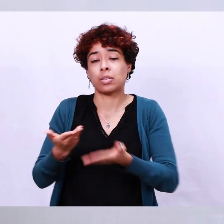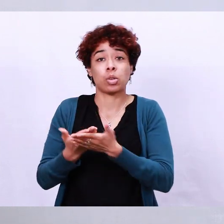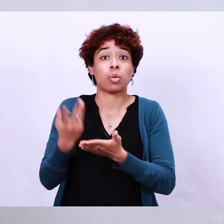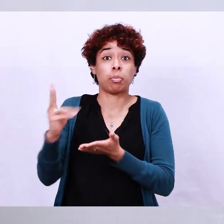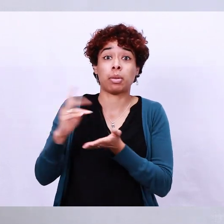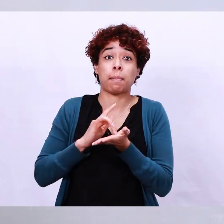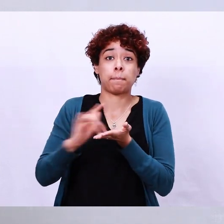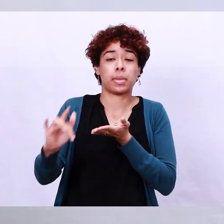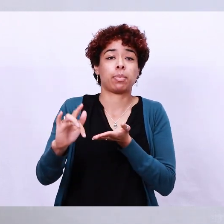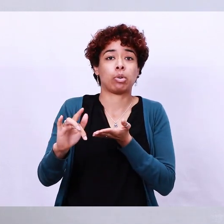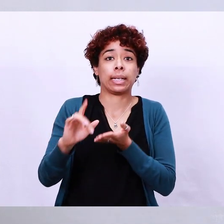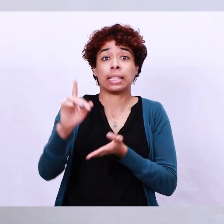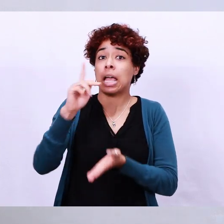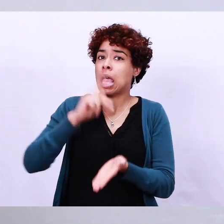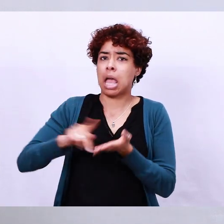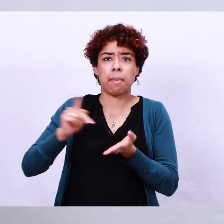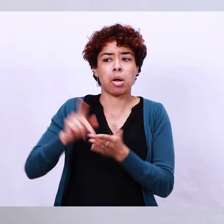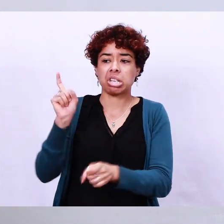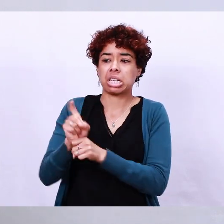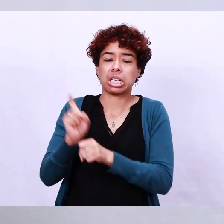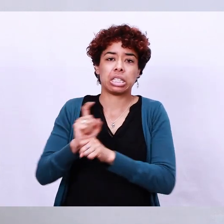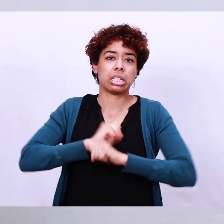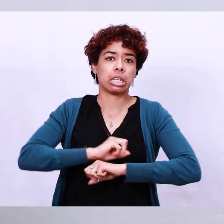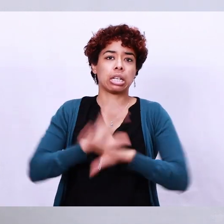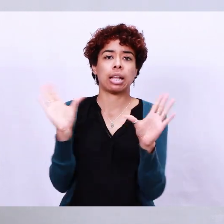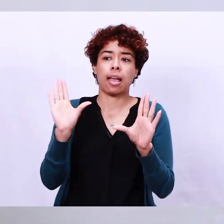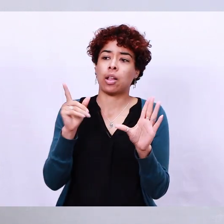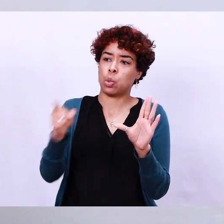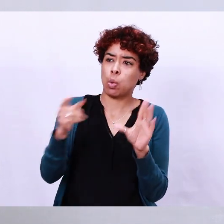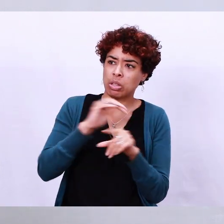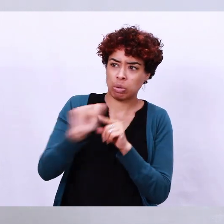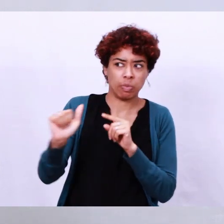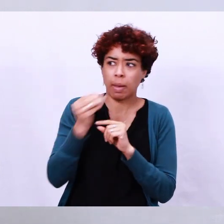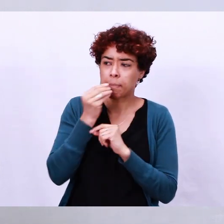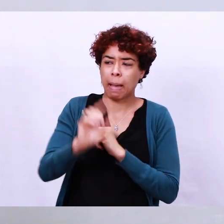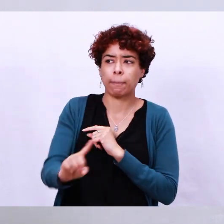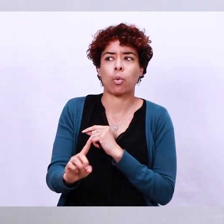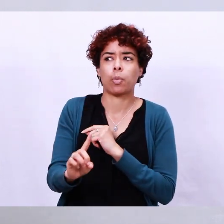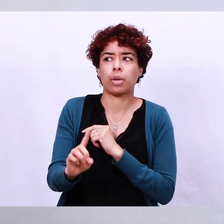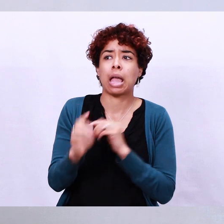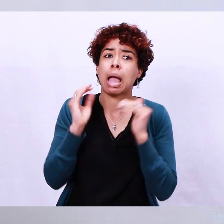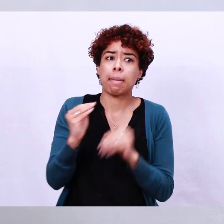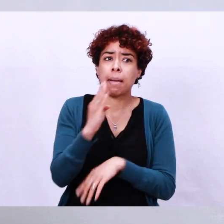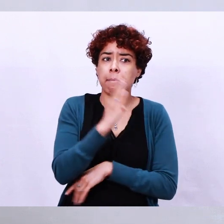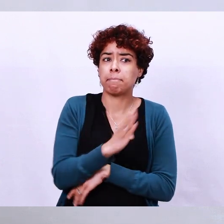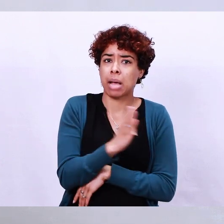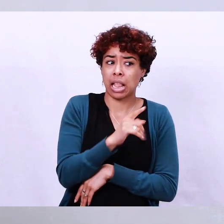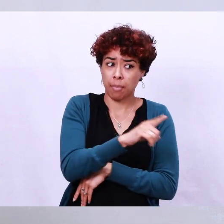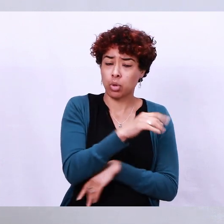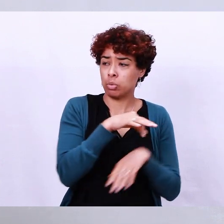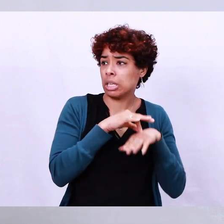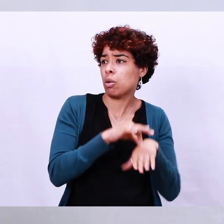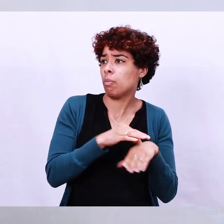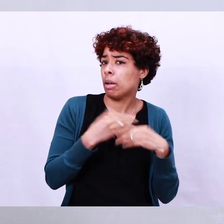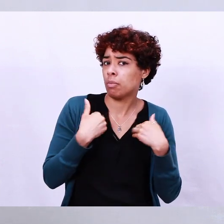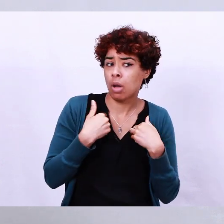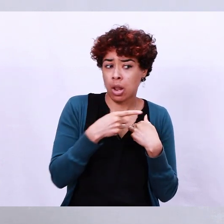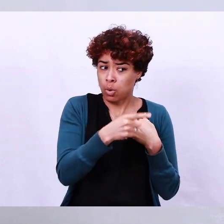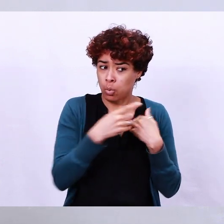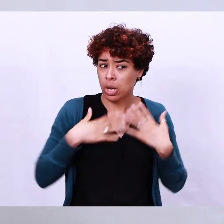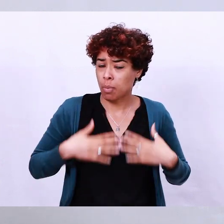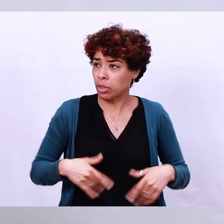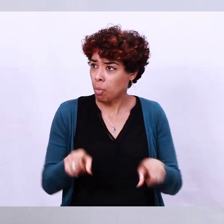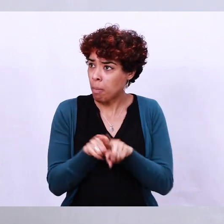et que Paul va le reprendre ouvertement et lui dire ce que tu fais est mal. Parce que même Barnabas, celui qui nous accompagne, maintenant